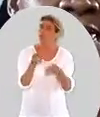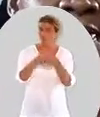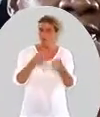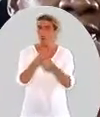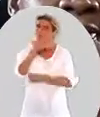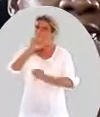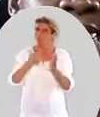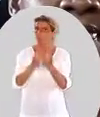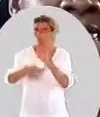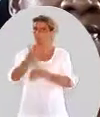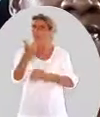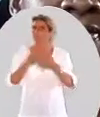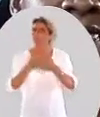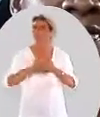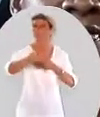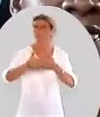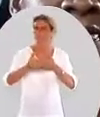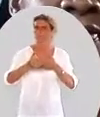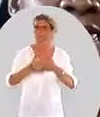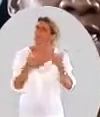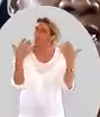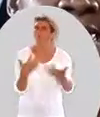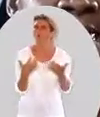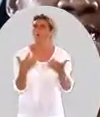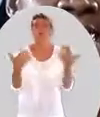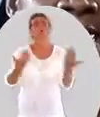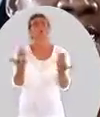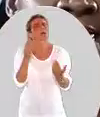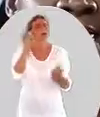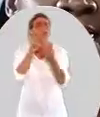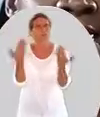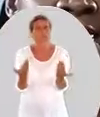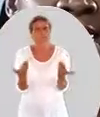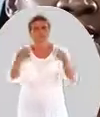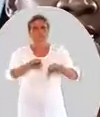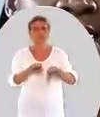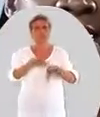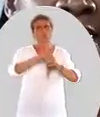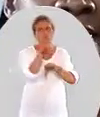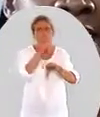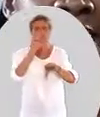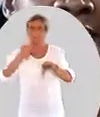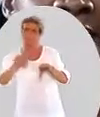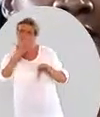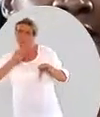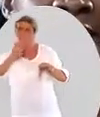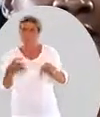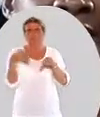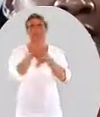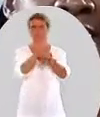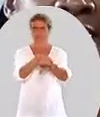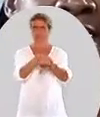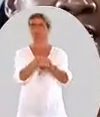2013 nous nous retrouverons aussi sur la question des institutions sur ce sujet encore une fois